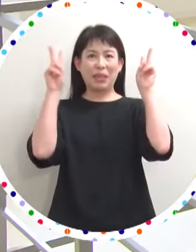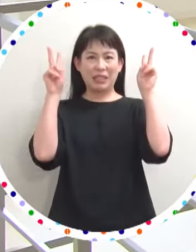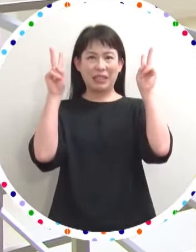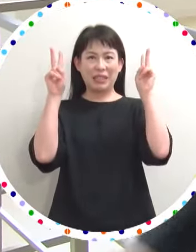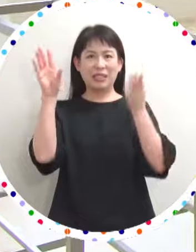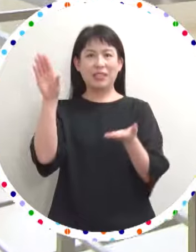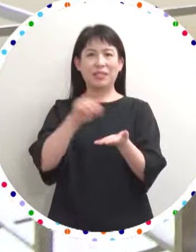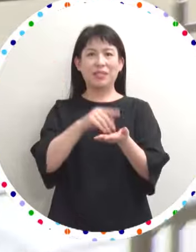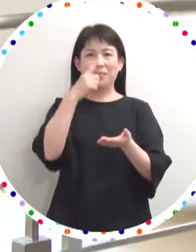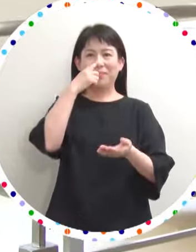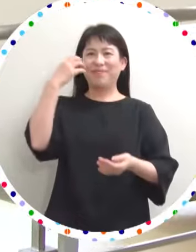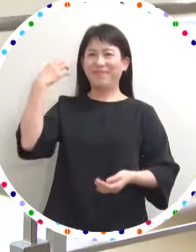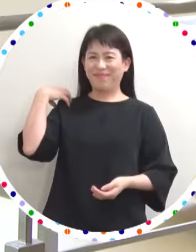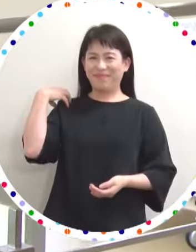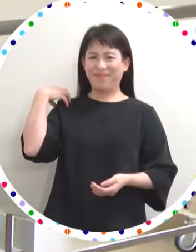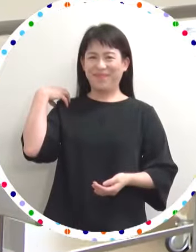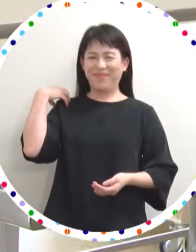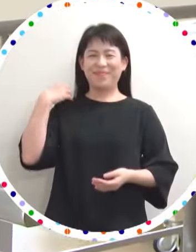私にお任せください。